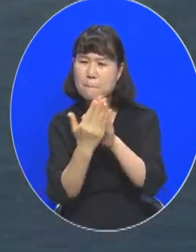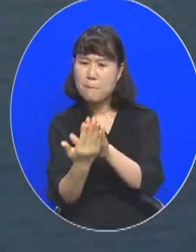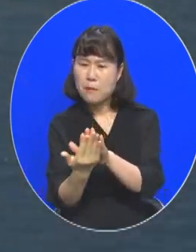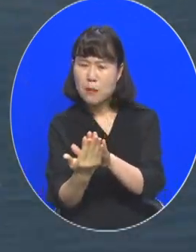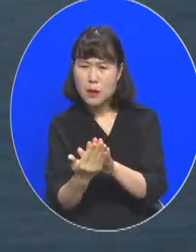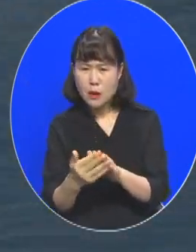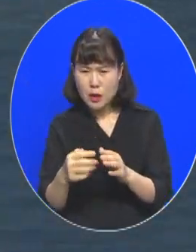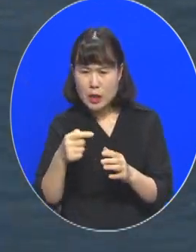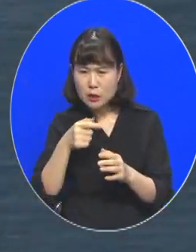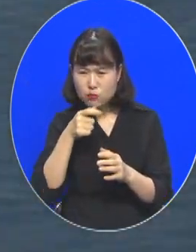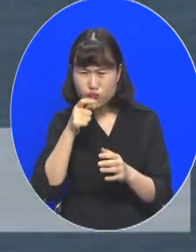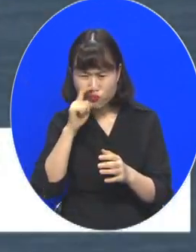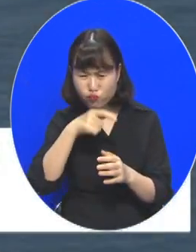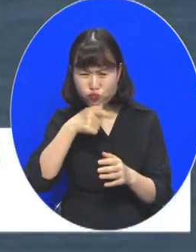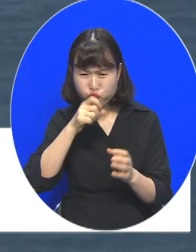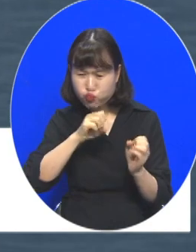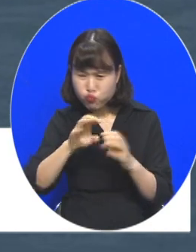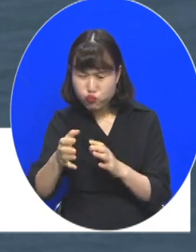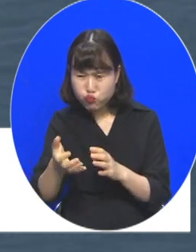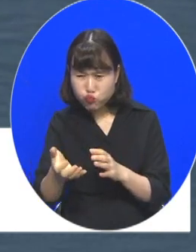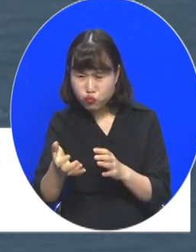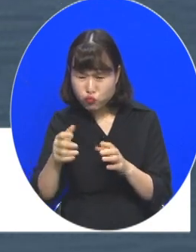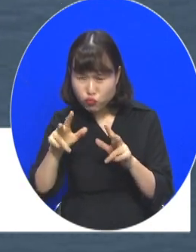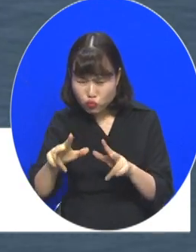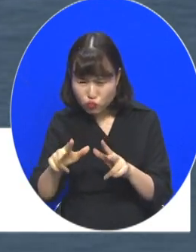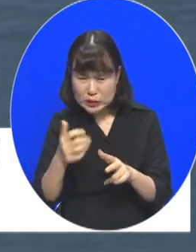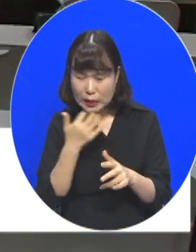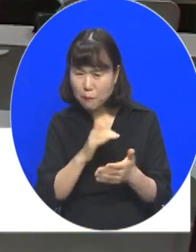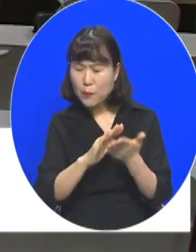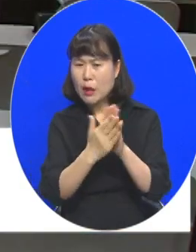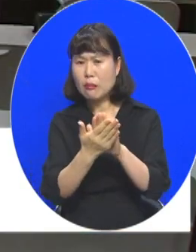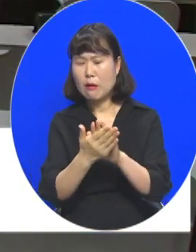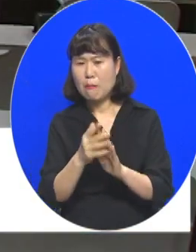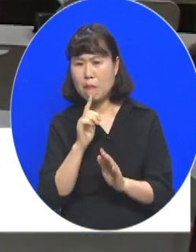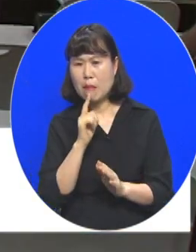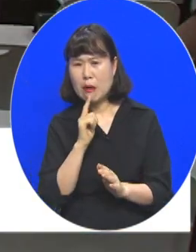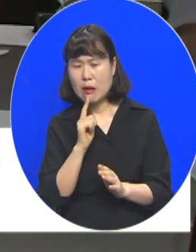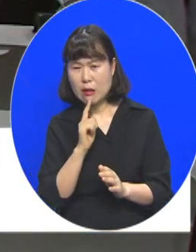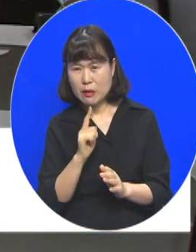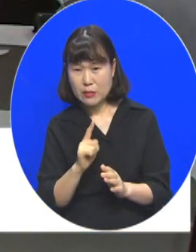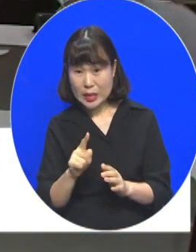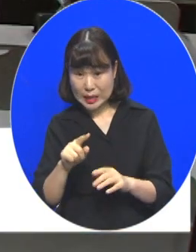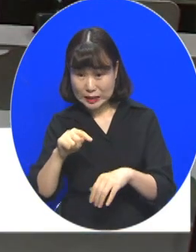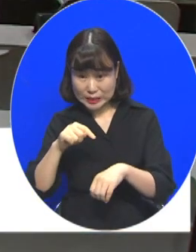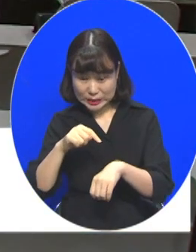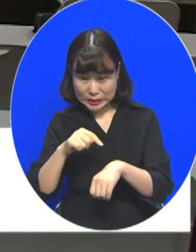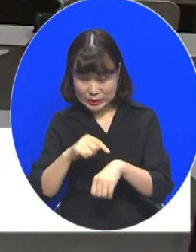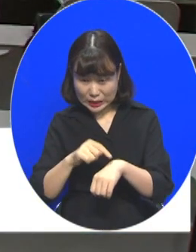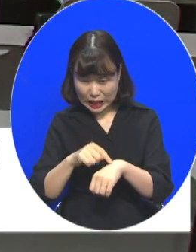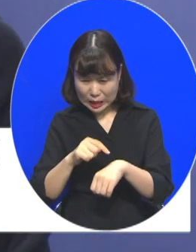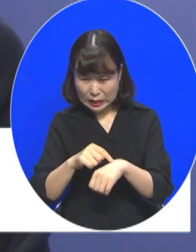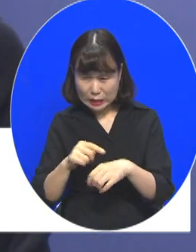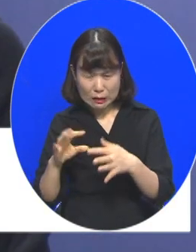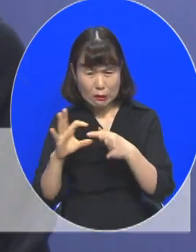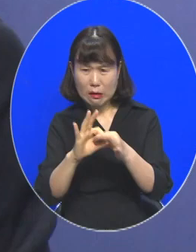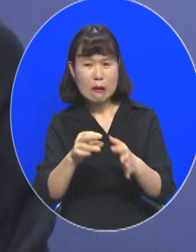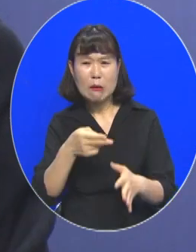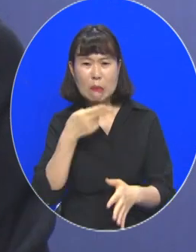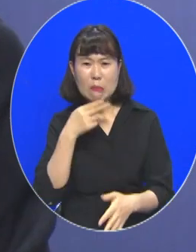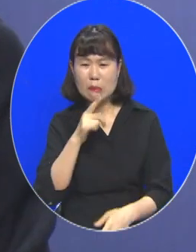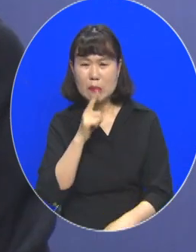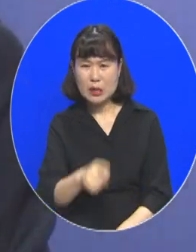오염수 방류 직후 인근 바다색이 변했다는 주장에 대해 정부는 오염수 방류와 연계할 사안이 아니라고